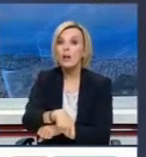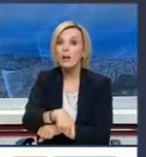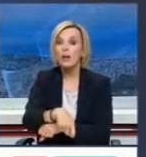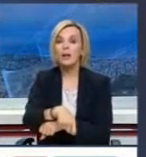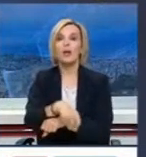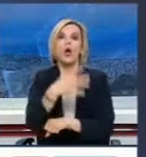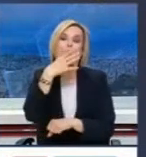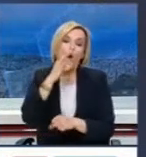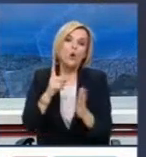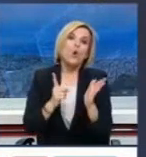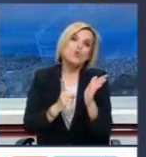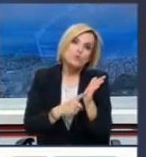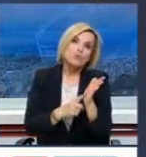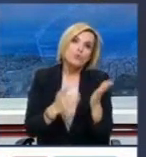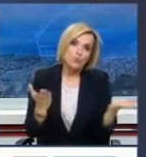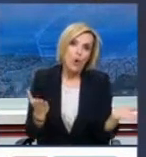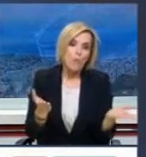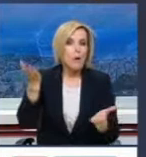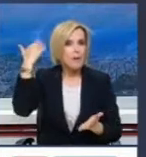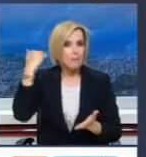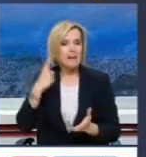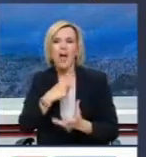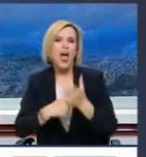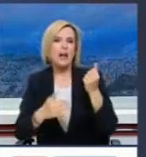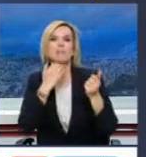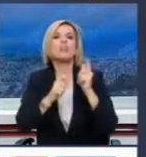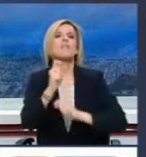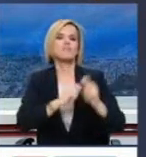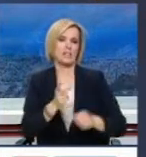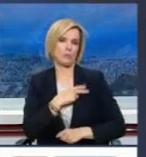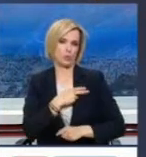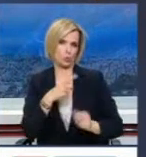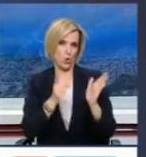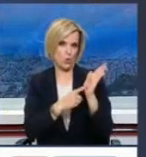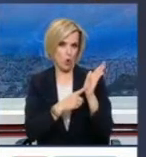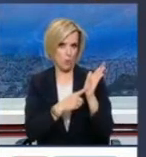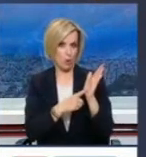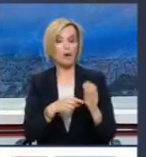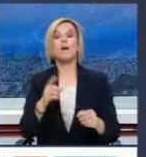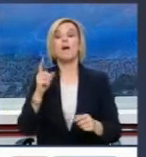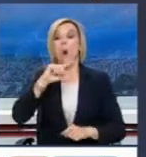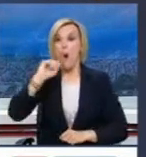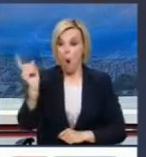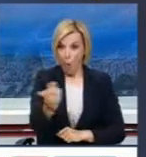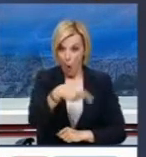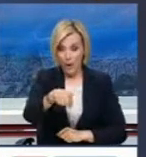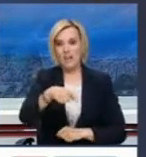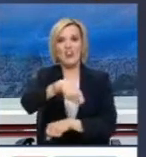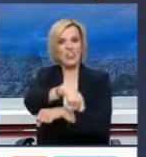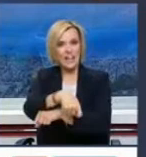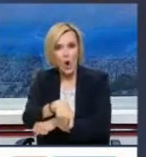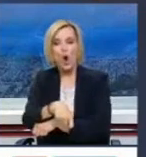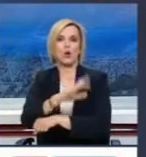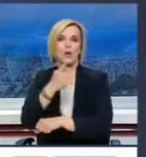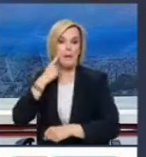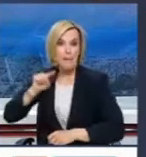λόγω νομοθετικής παραλήψεως του παρελθόντος δεν ήταν ακριβώς το ίδιο πλαίσιο, θα πρέπει να γνωρίζουν ότι αν οι καταγγελίες περί